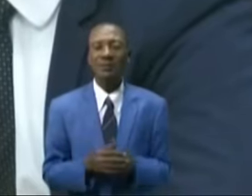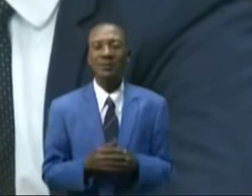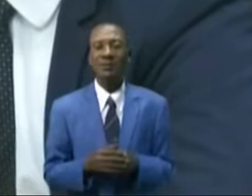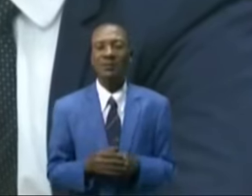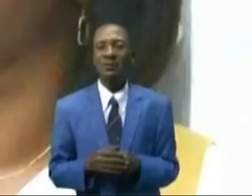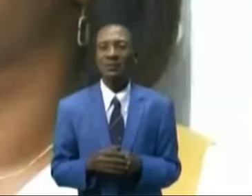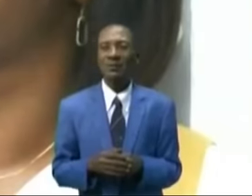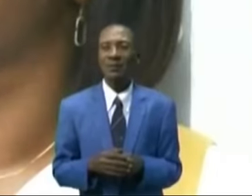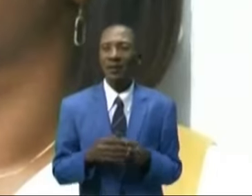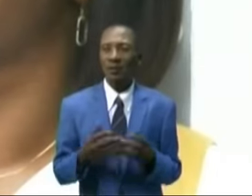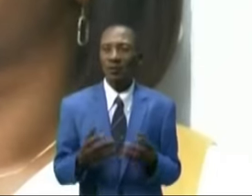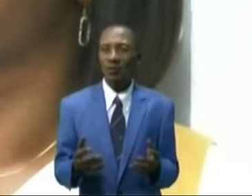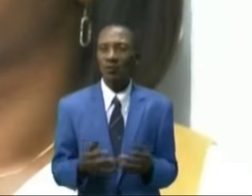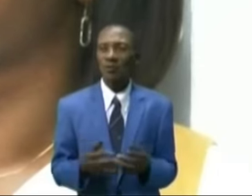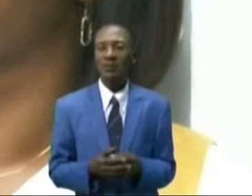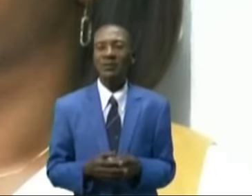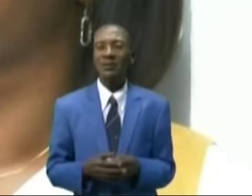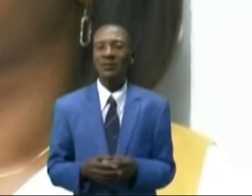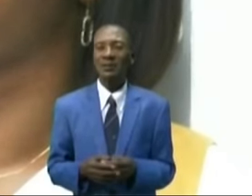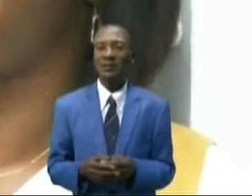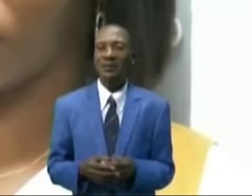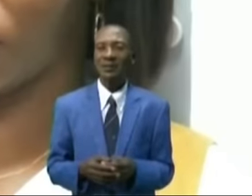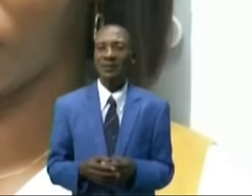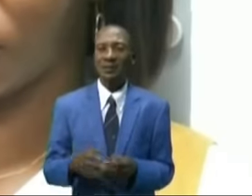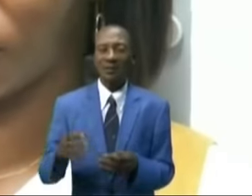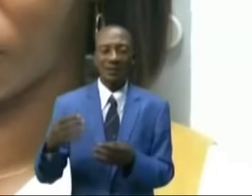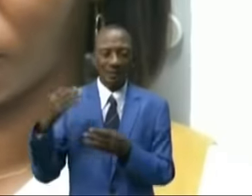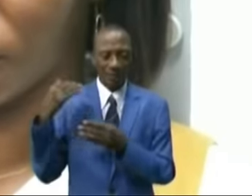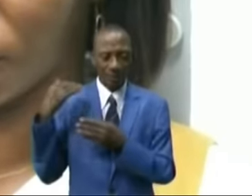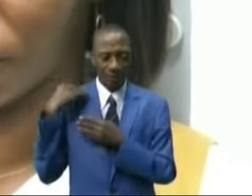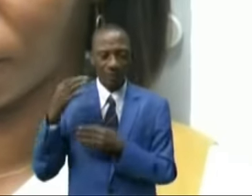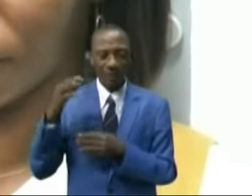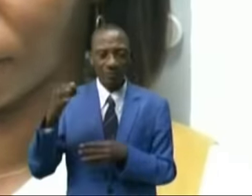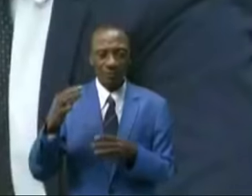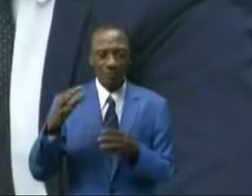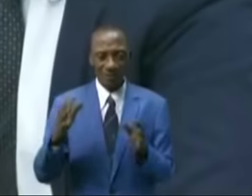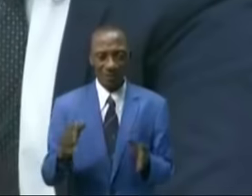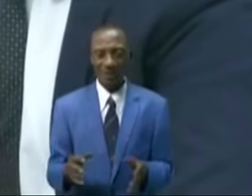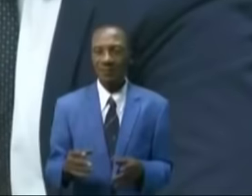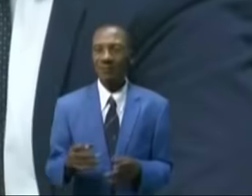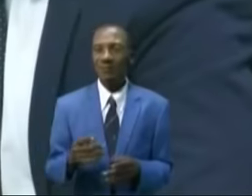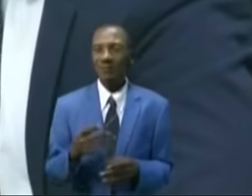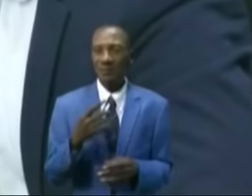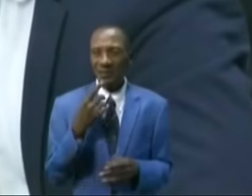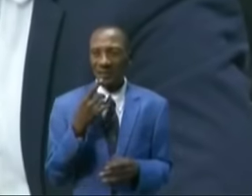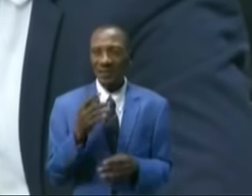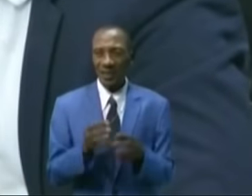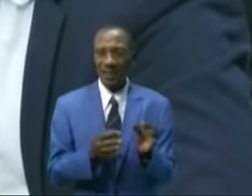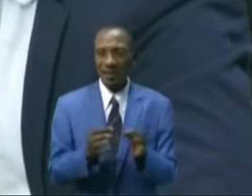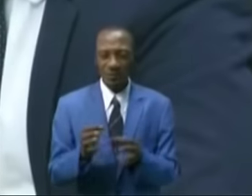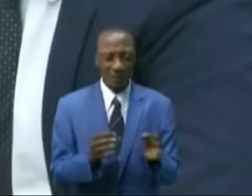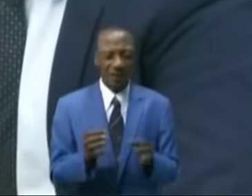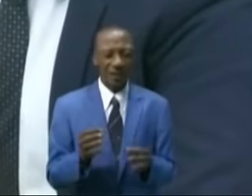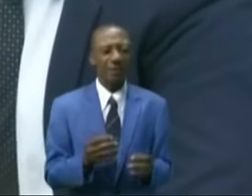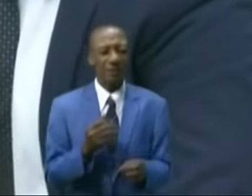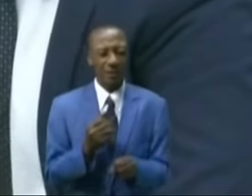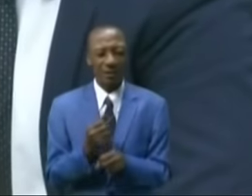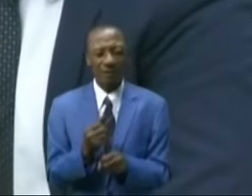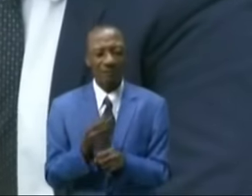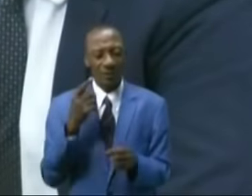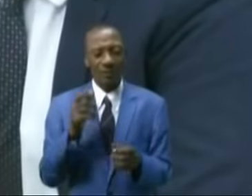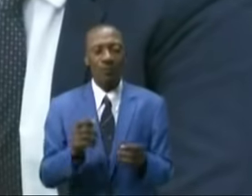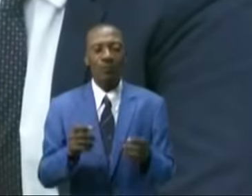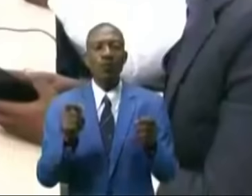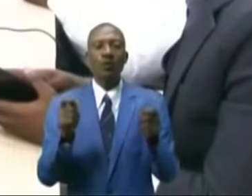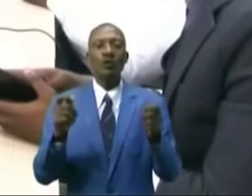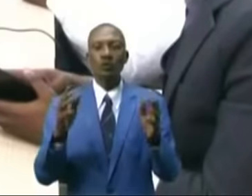demi que je suis là, je trouve que il y a toujours des améliorations possibles, mais les améliorations, elles sont possibles pour tout le